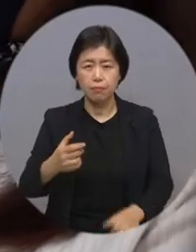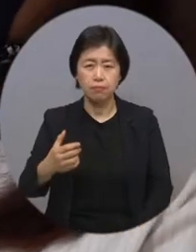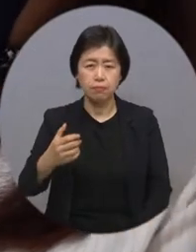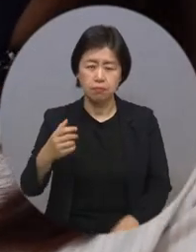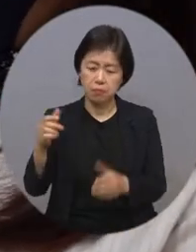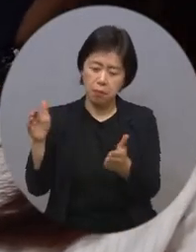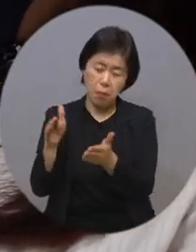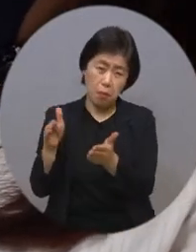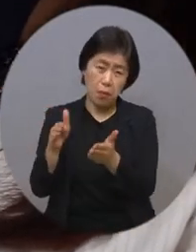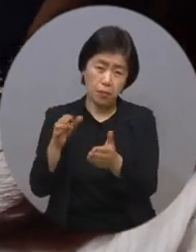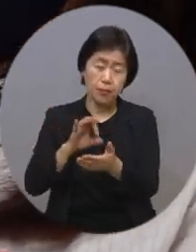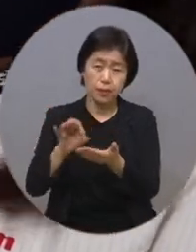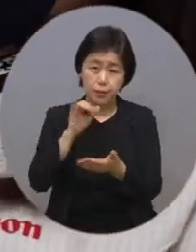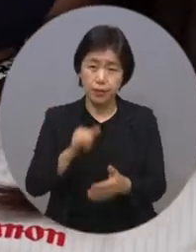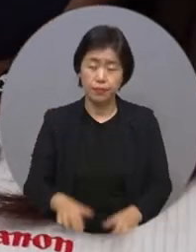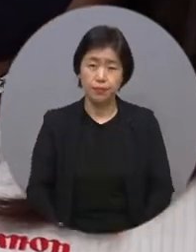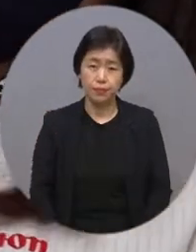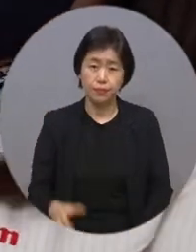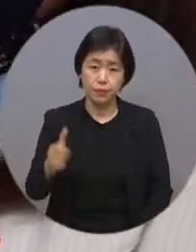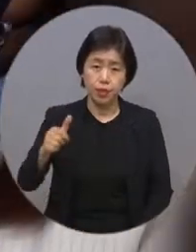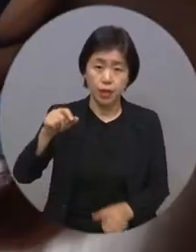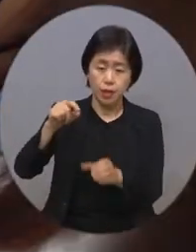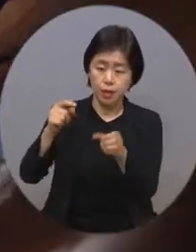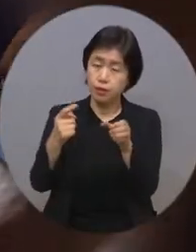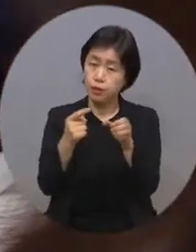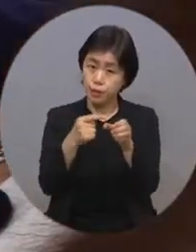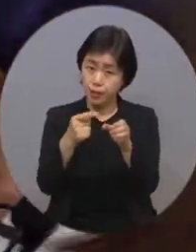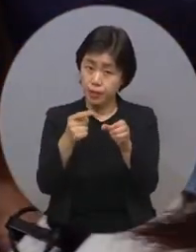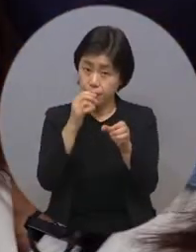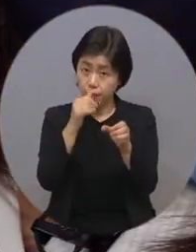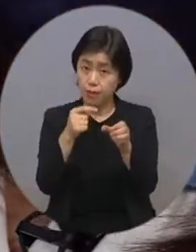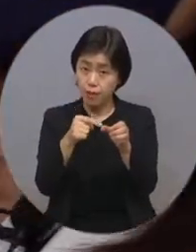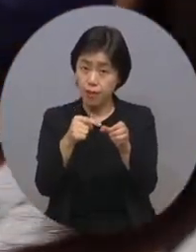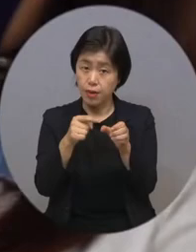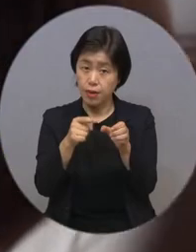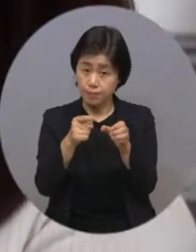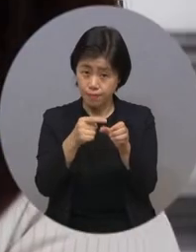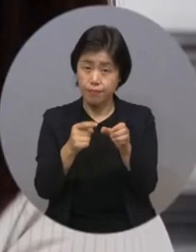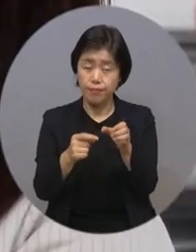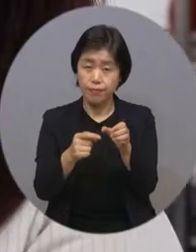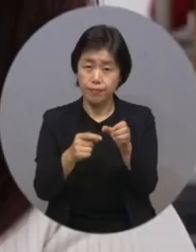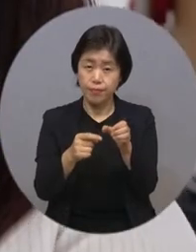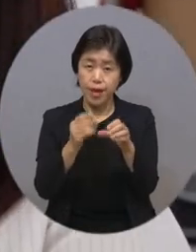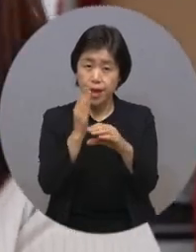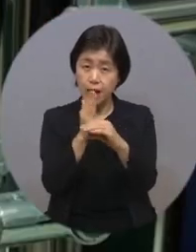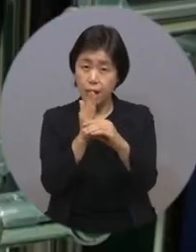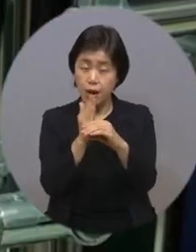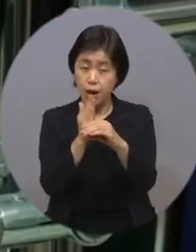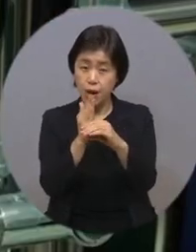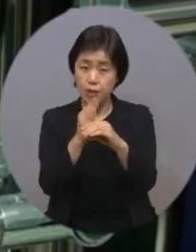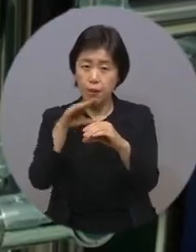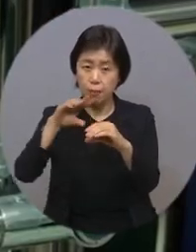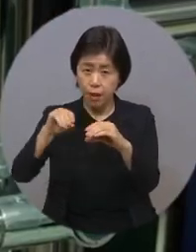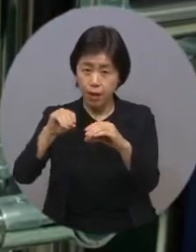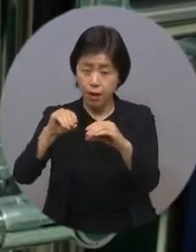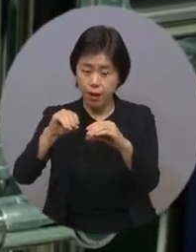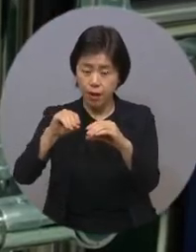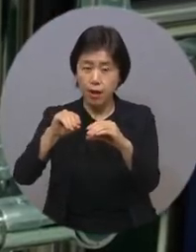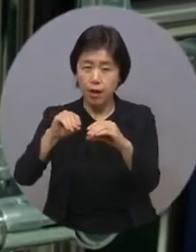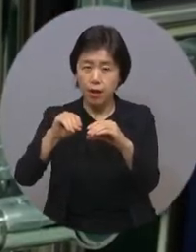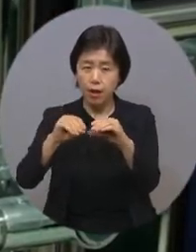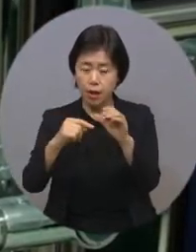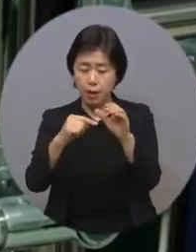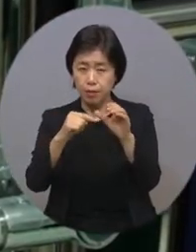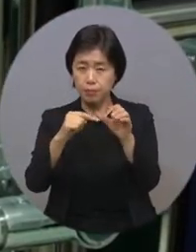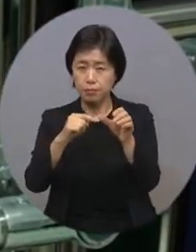있어요. 그래서 보시면 이 스위치 하나로 작동을 하고요. 가운데 있을 땐 정지 상태, 밑으로 내리시면 볼트가 조립이